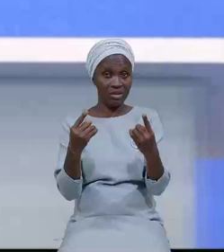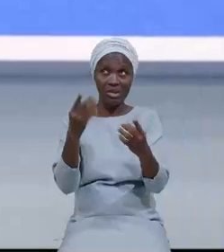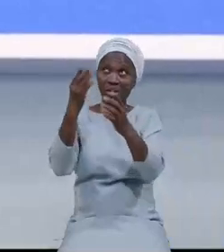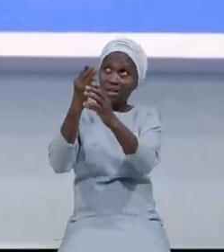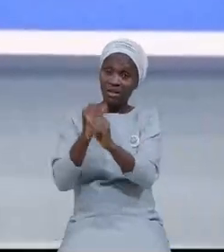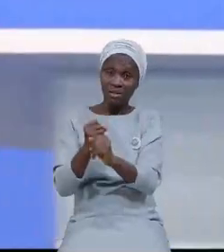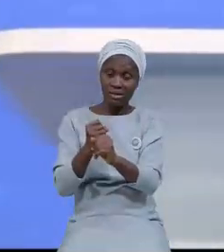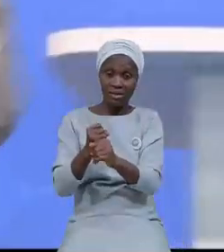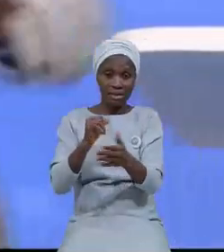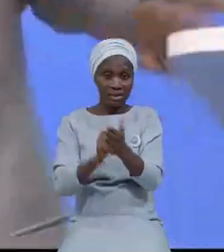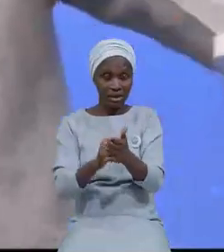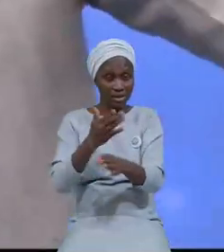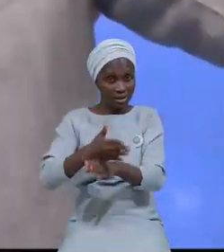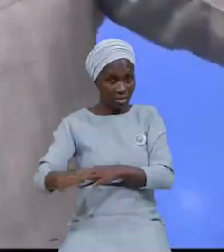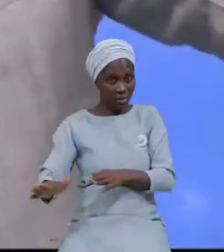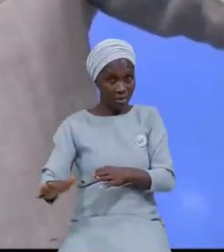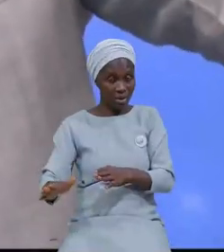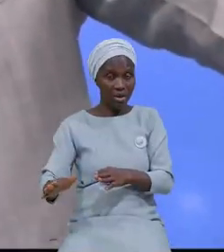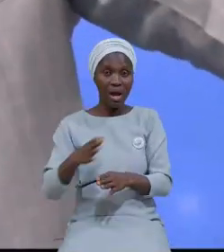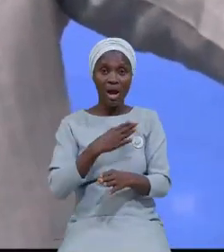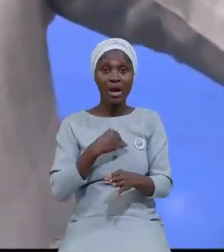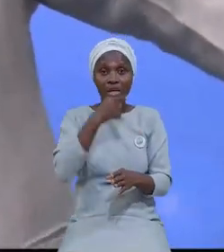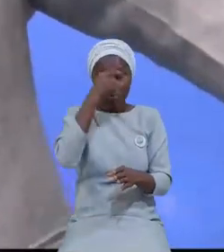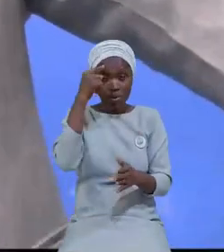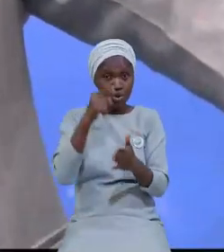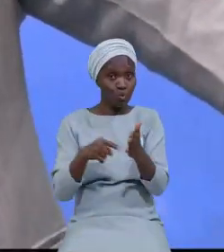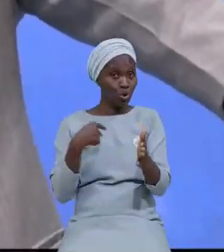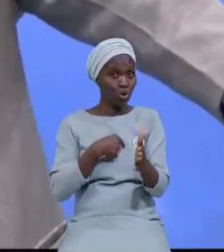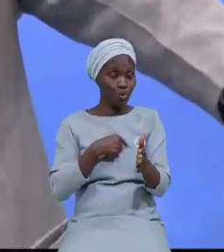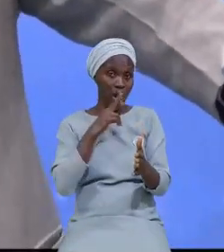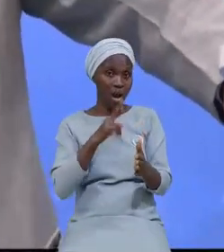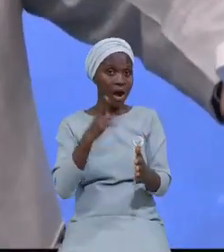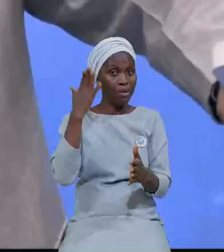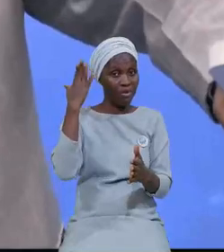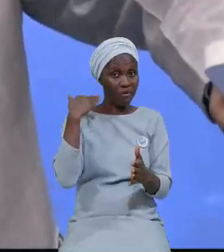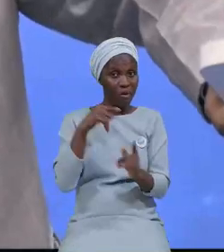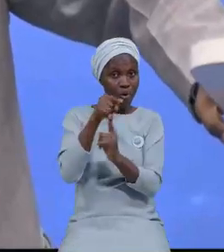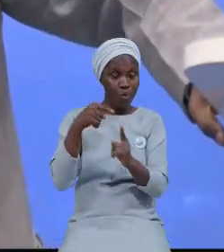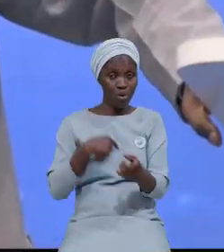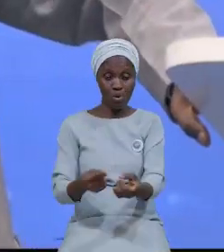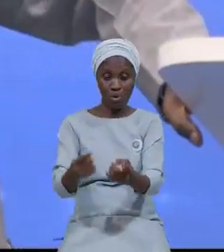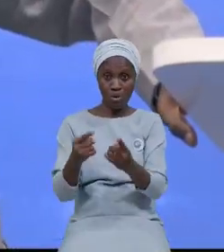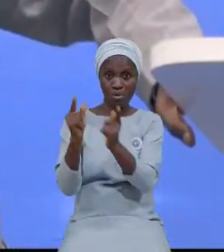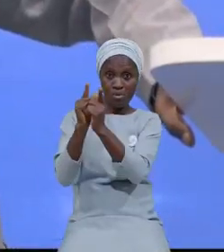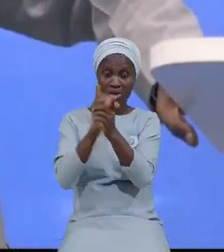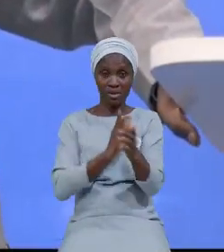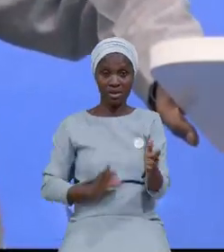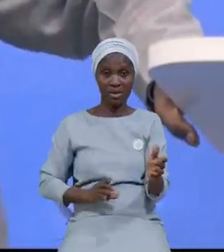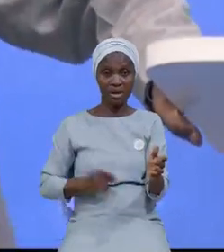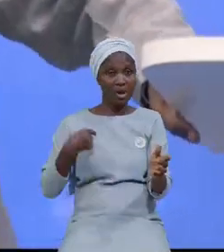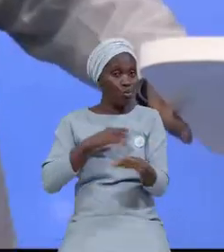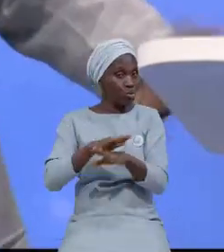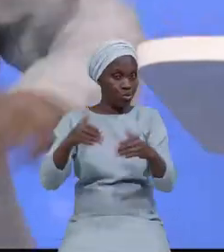châtiment il a ôté cela et parce que ce que nous avions avant quand nous venons à Christ nous